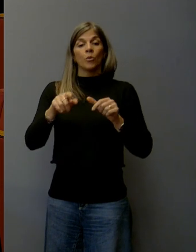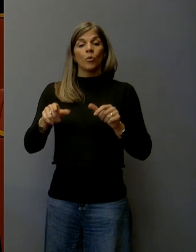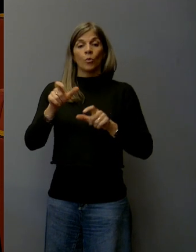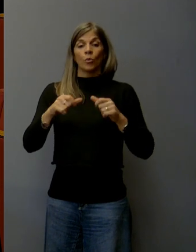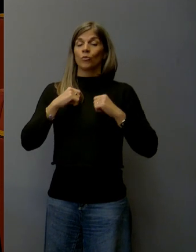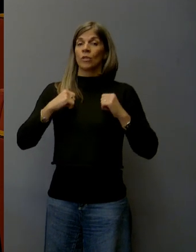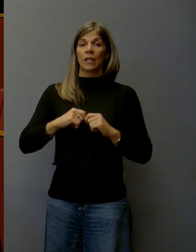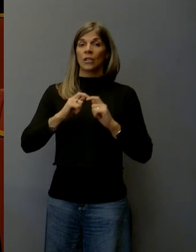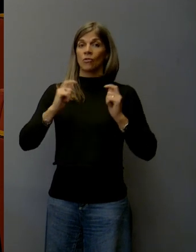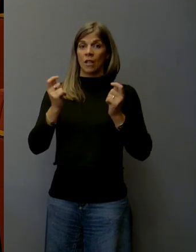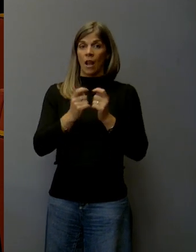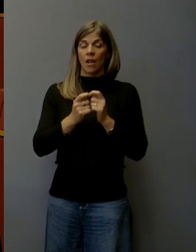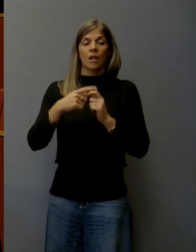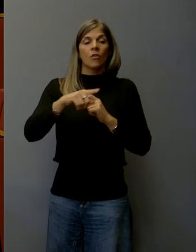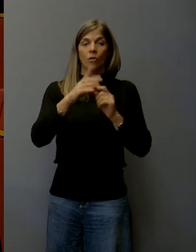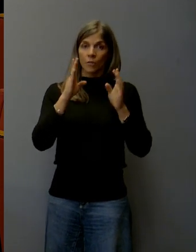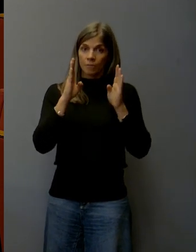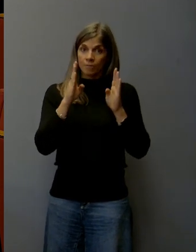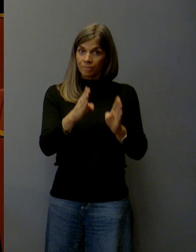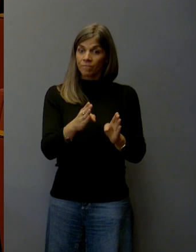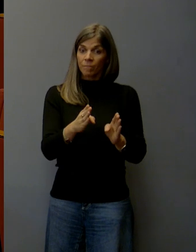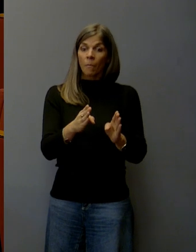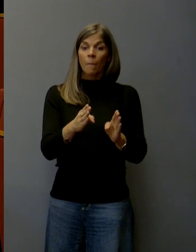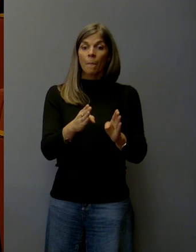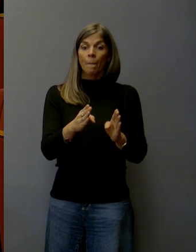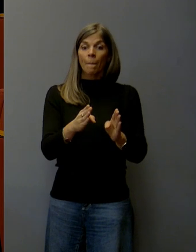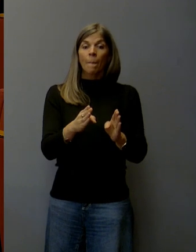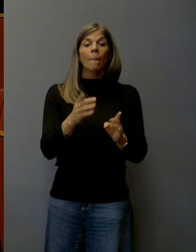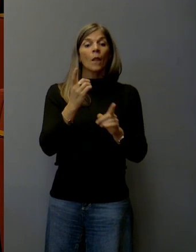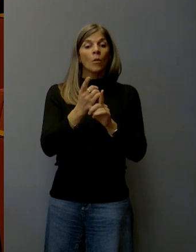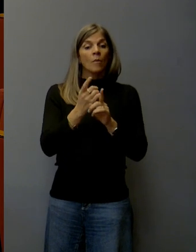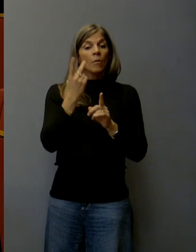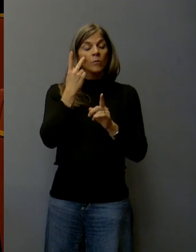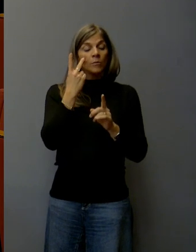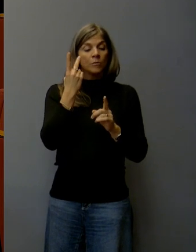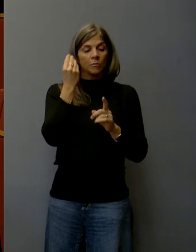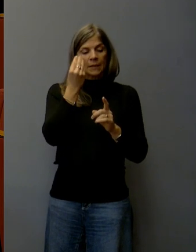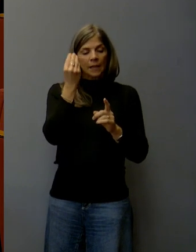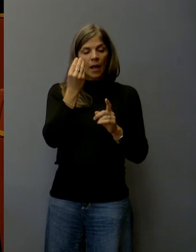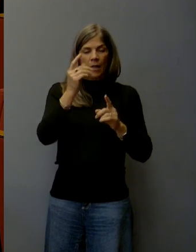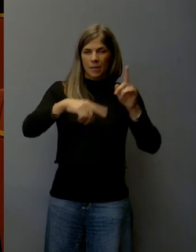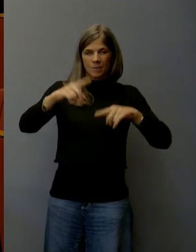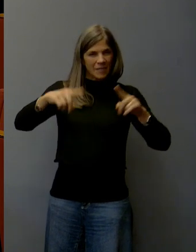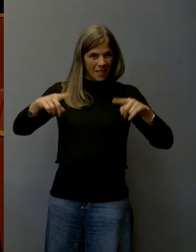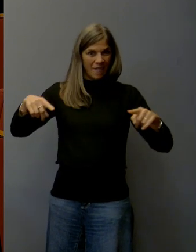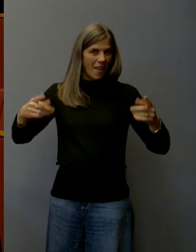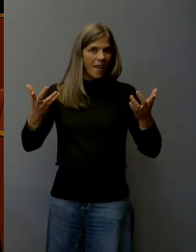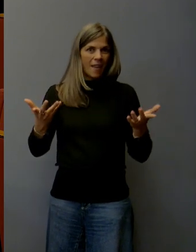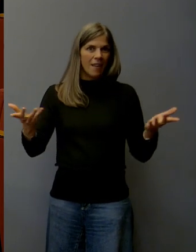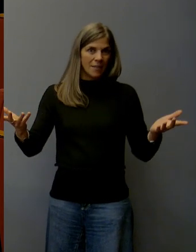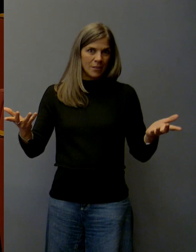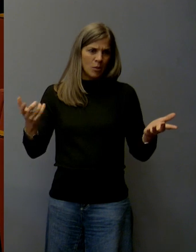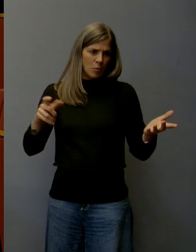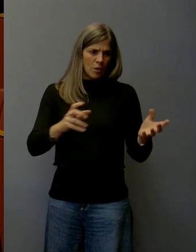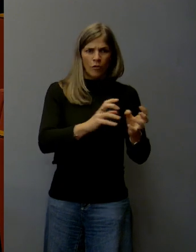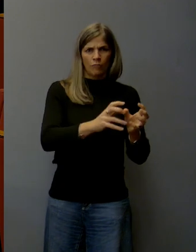nel rivolgersi a loro dobbiamo tener conto di tutte quelle peculiarità o meglio quelle pluralità che contano un